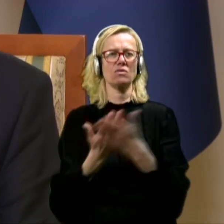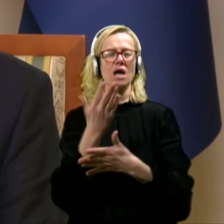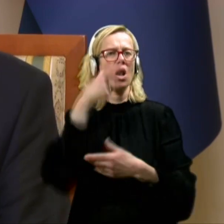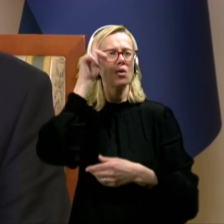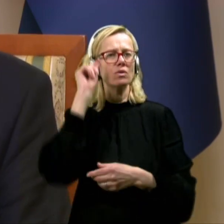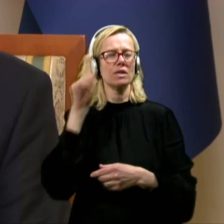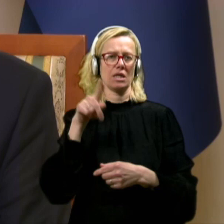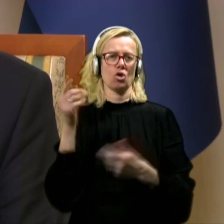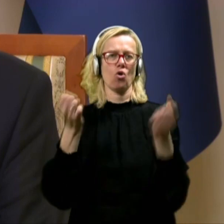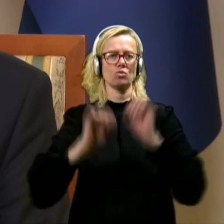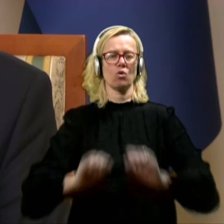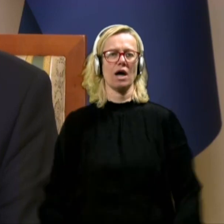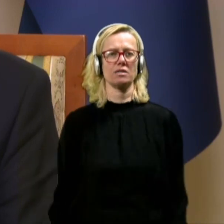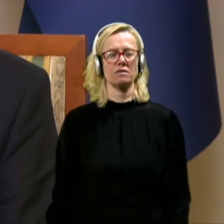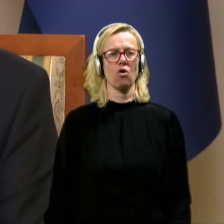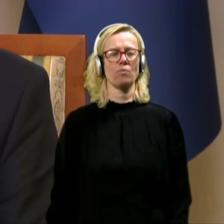in za gospodarstvo.